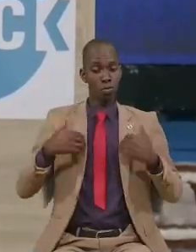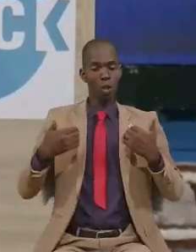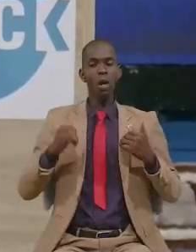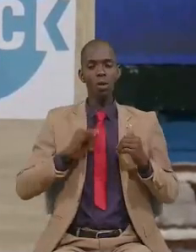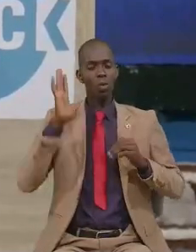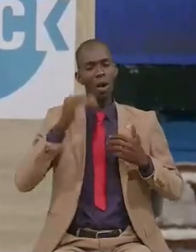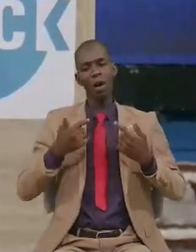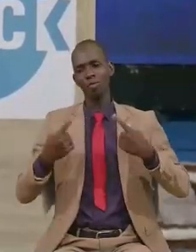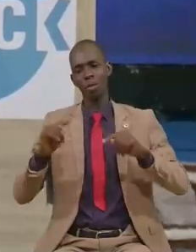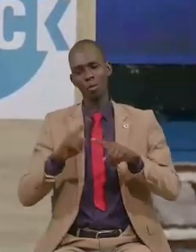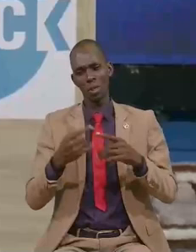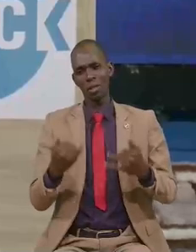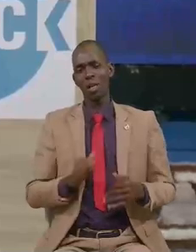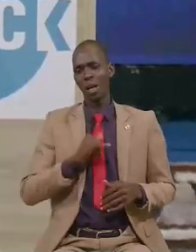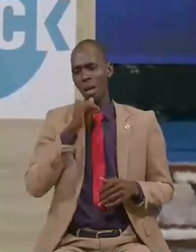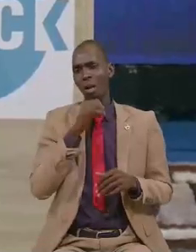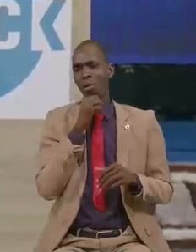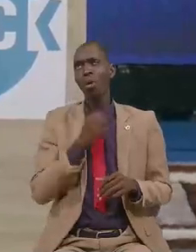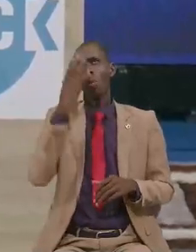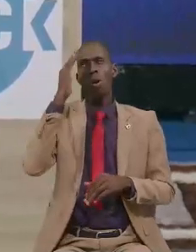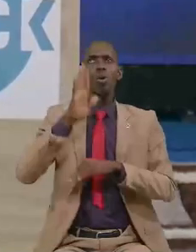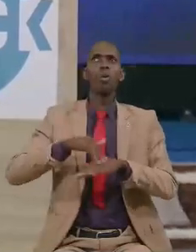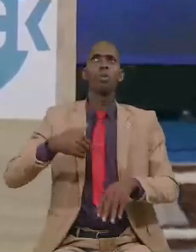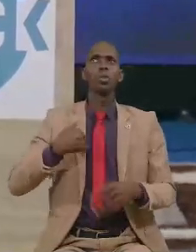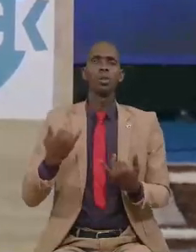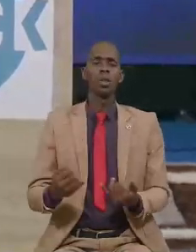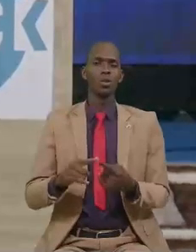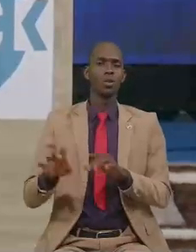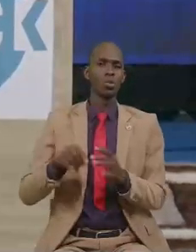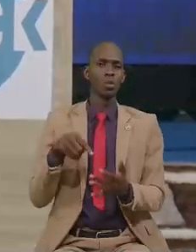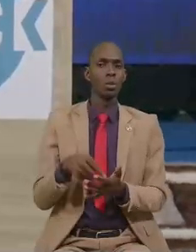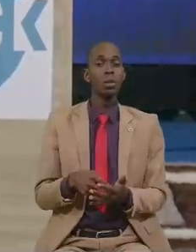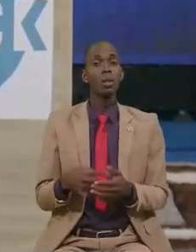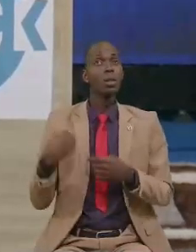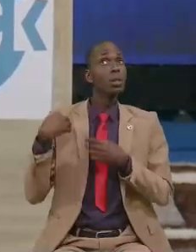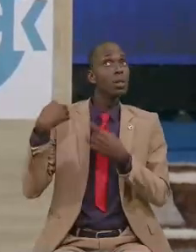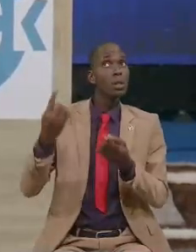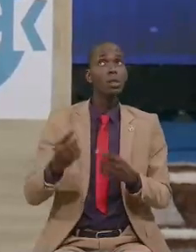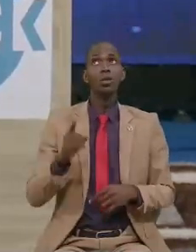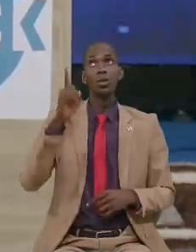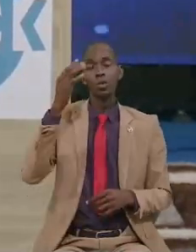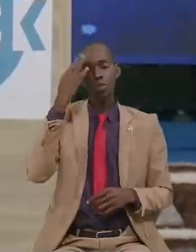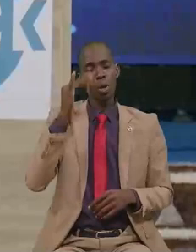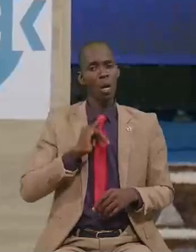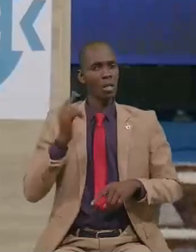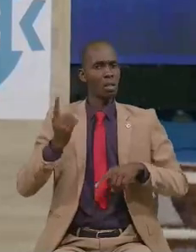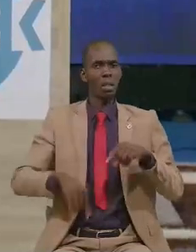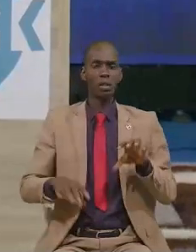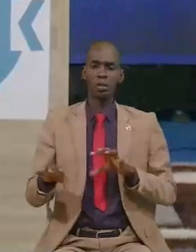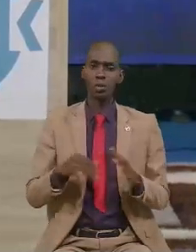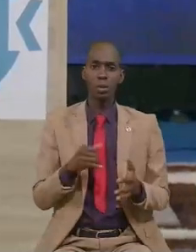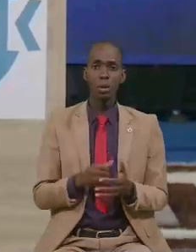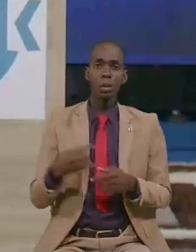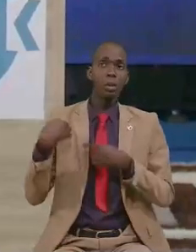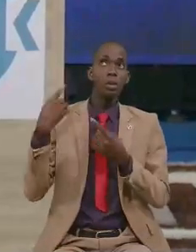choisis maintenant pour que j'aille faire ceci maintenant? Comme tu sais que je ne peux pas le faire. Comme tu sais